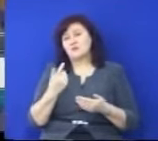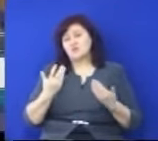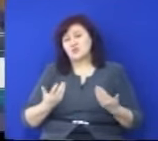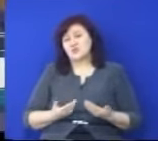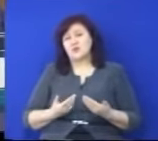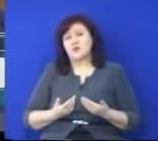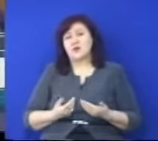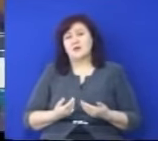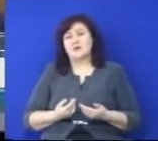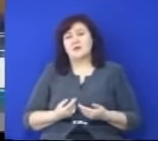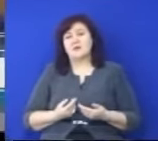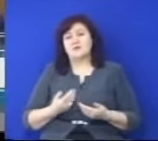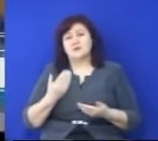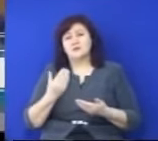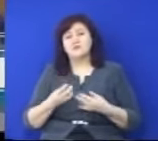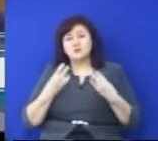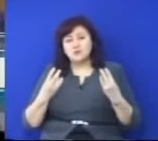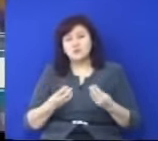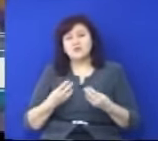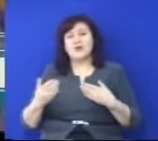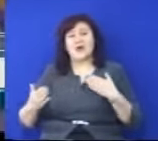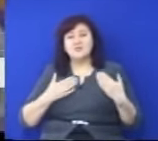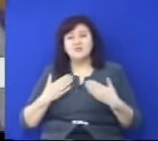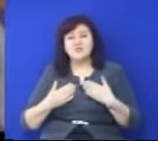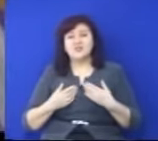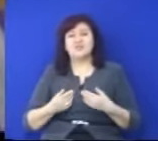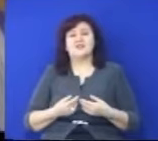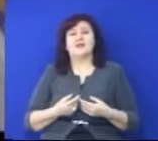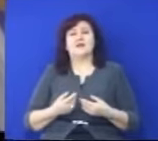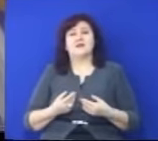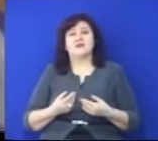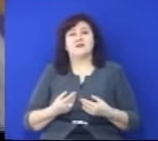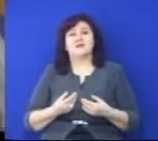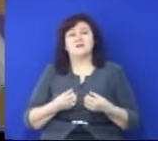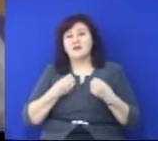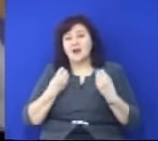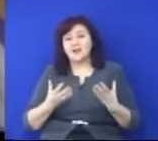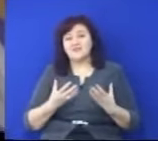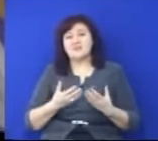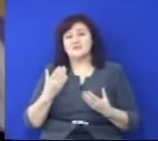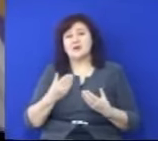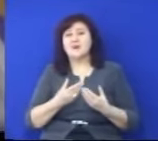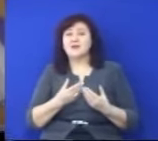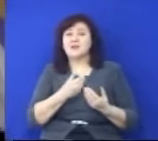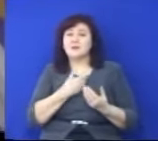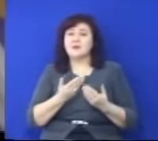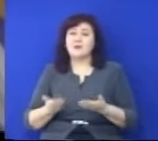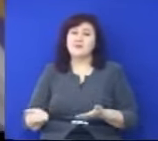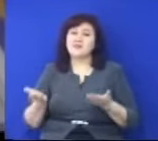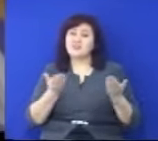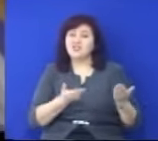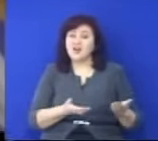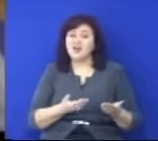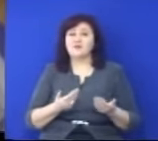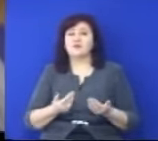өзара қарым-қатынас өте қажет. Мұнда шай ішіп, әзіл әңгімелер айтамыз. Бізді осында тартып тұрады. Дайындық уақыты таянғанда